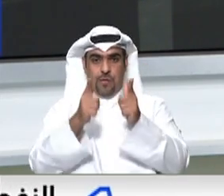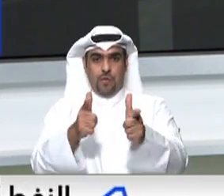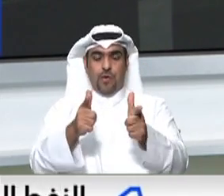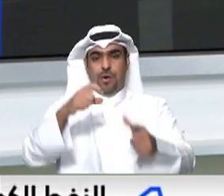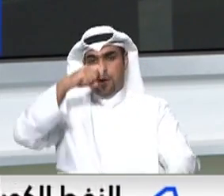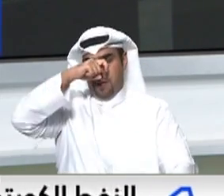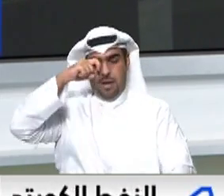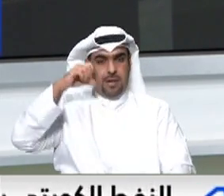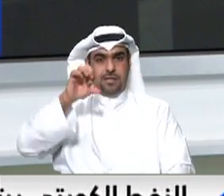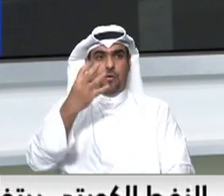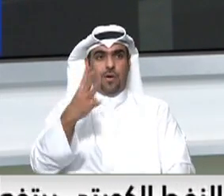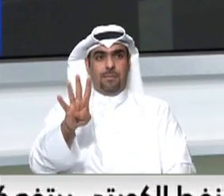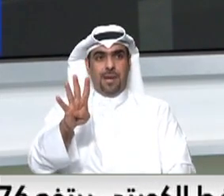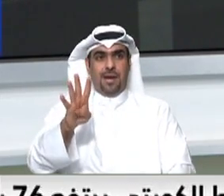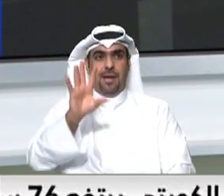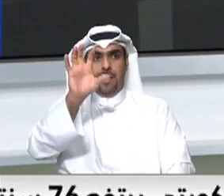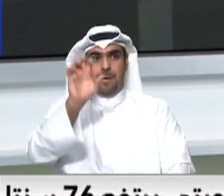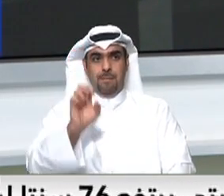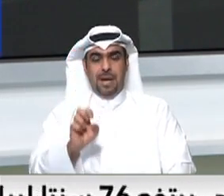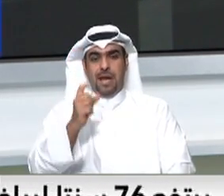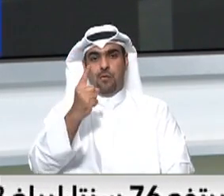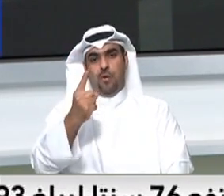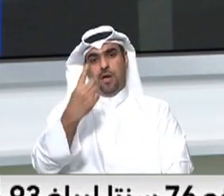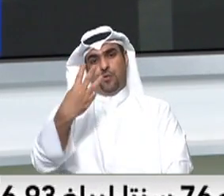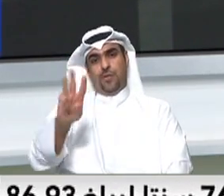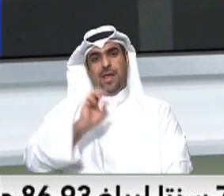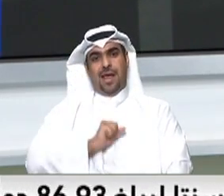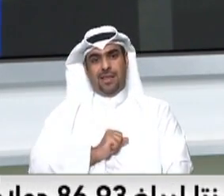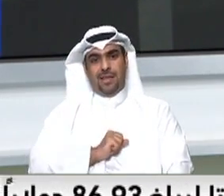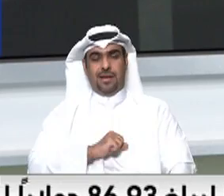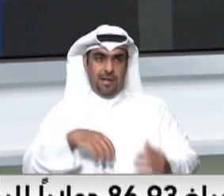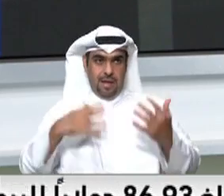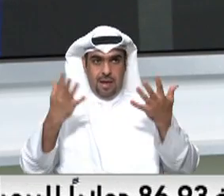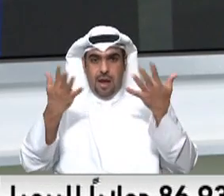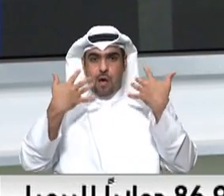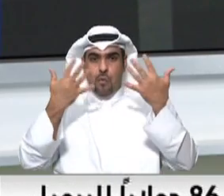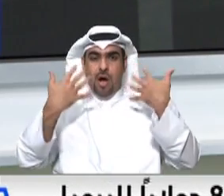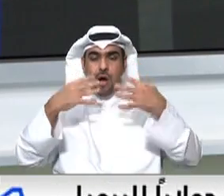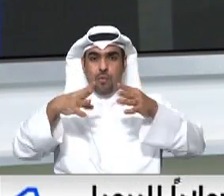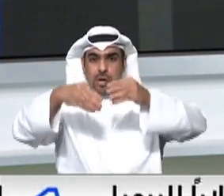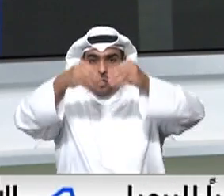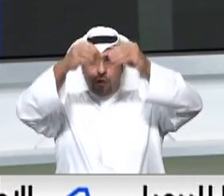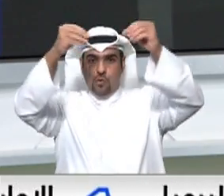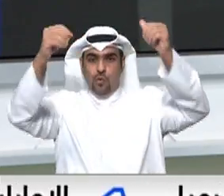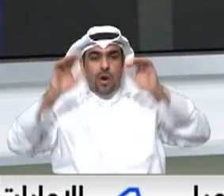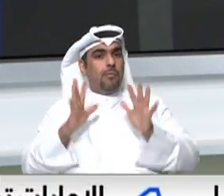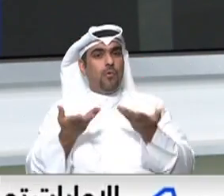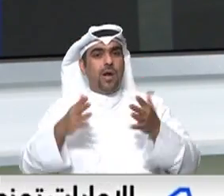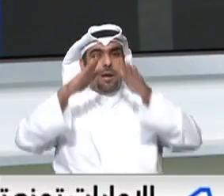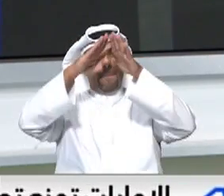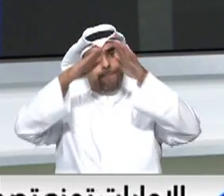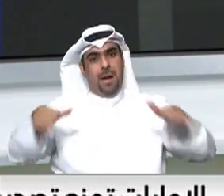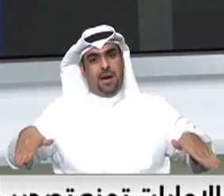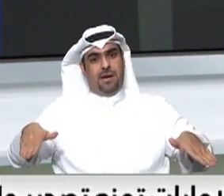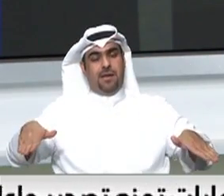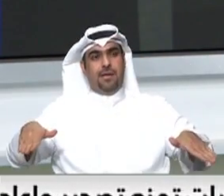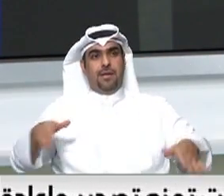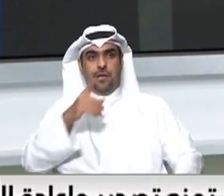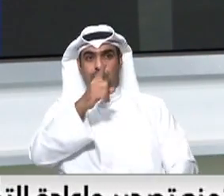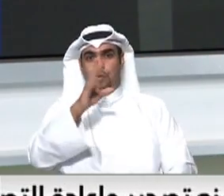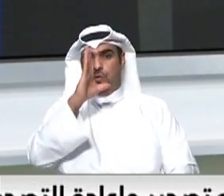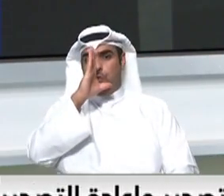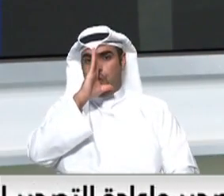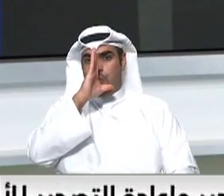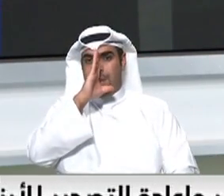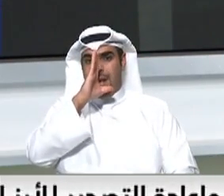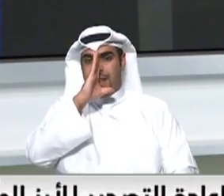راح ينشط الهواء اكثر ويكون من 12 الى 40 كم في الساعه غبار مثار على المناطق الصحراويه والمكشوفه ايضا البحر راح يكون خفيف